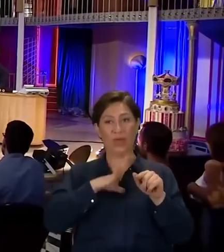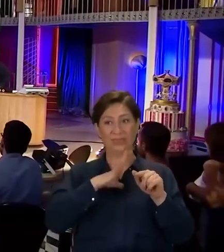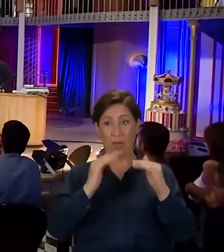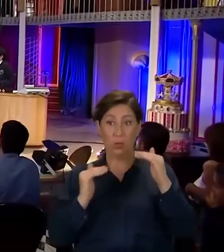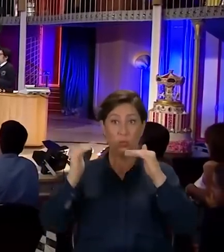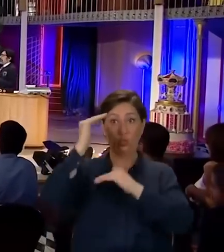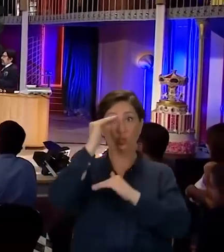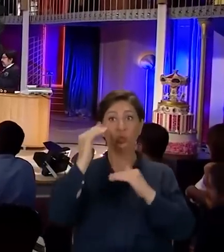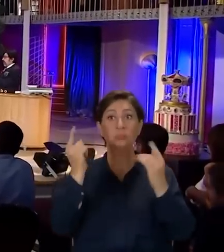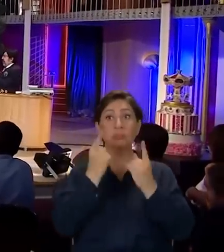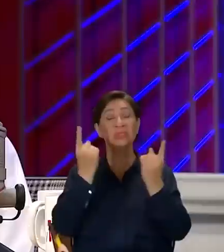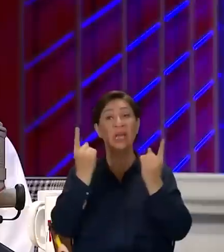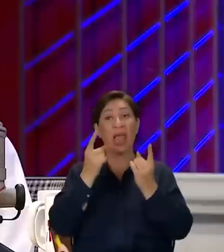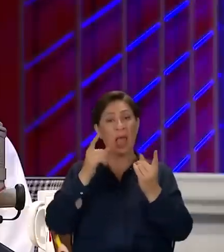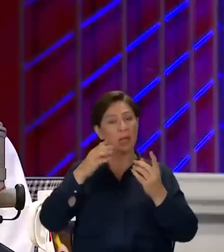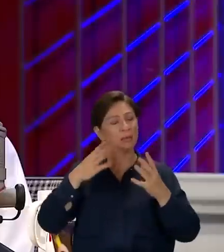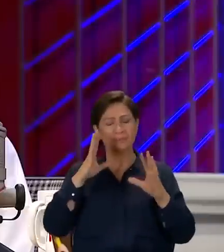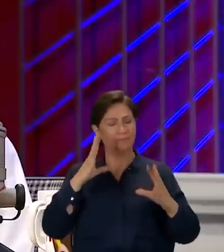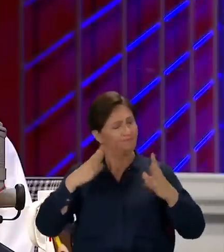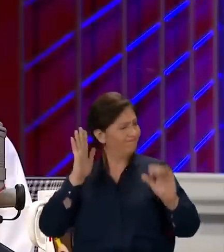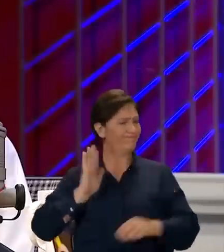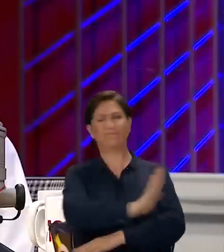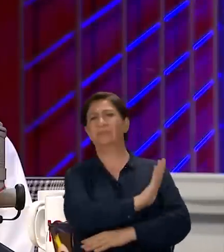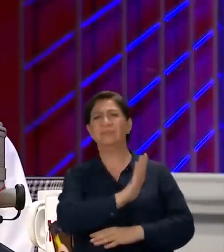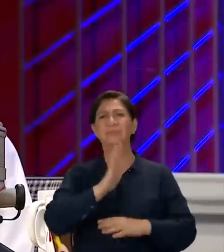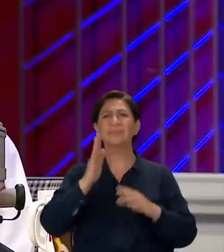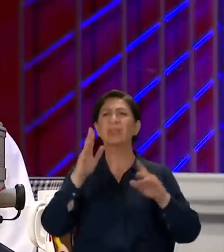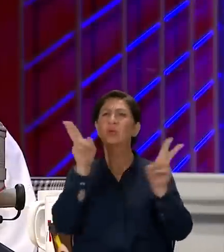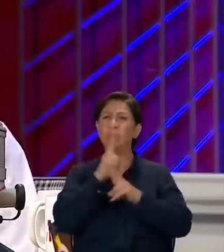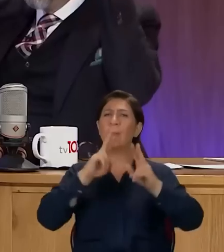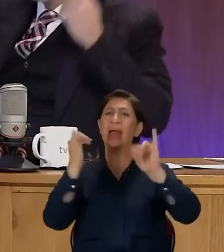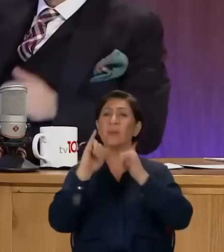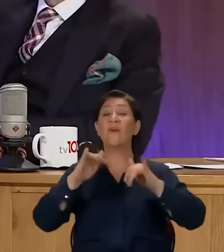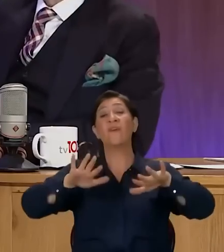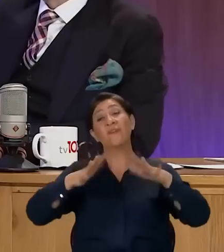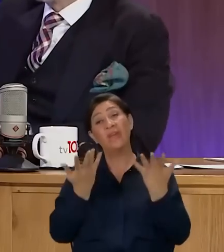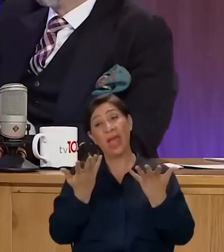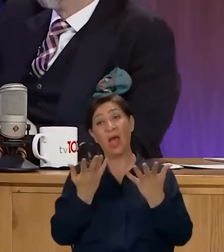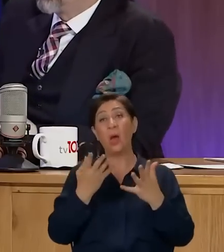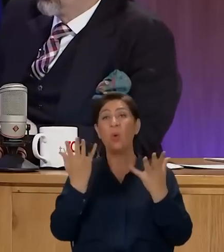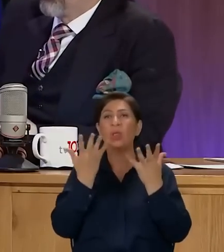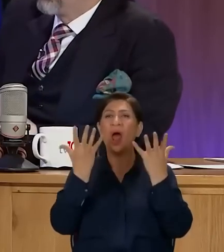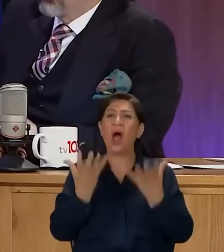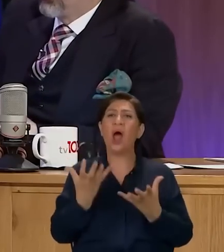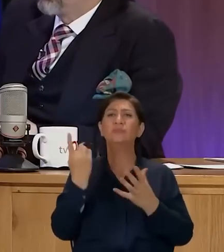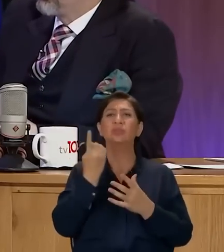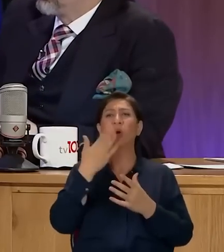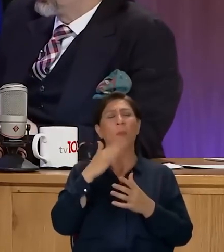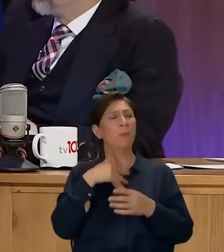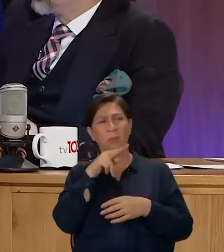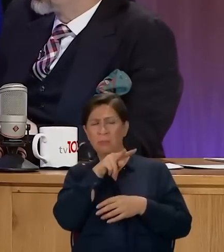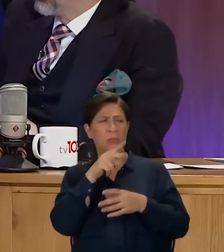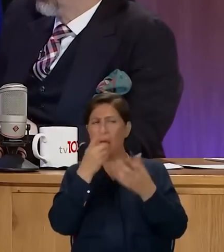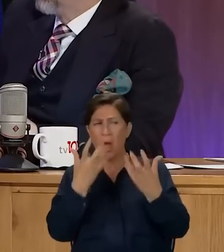ya üstün bir şekilde bunu ezebiliyorsun ve buna gülüp eğlenebiliyorsun ya da o kadar ağır bir şey yok. Ben hiç ağır bir şey